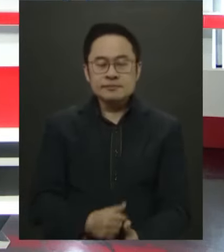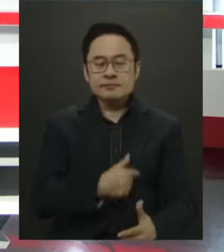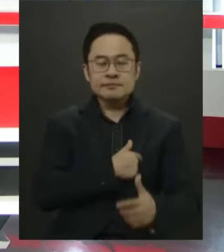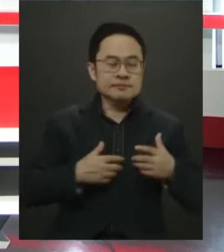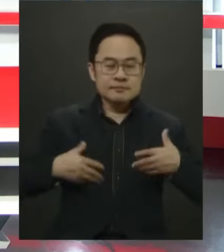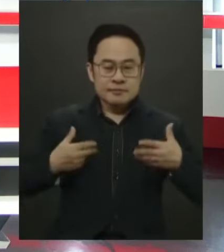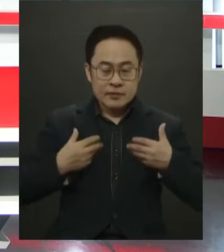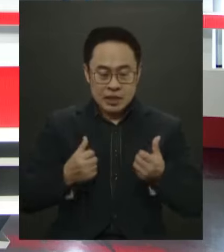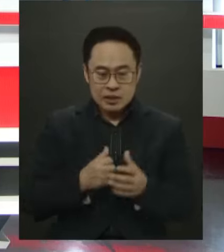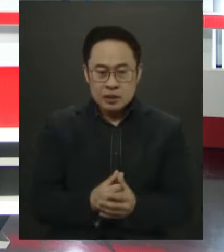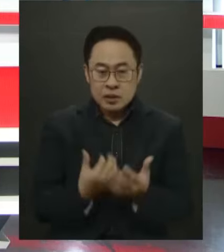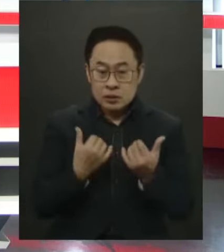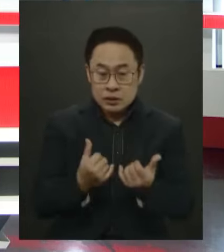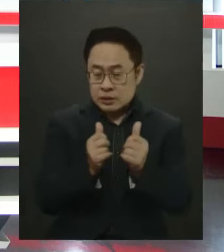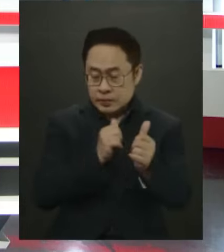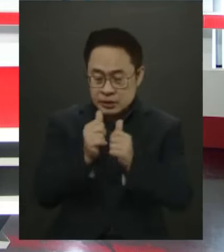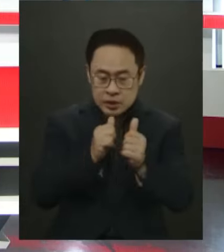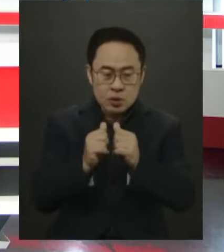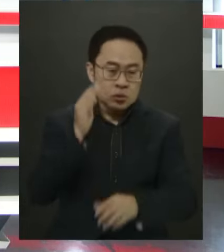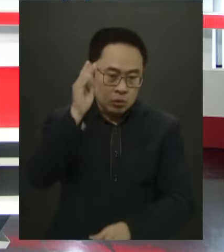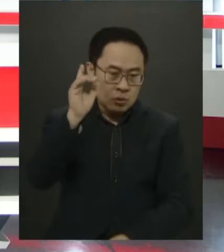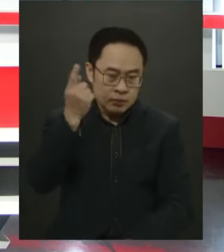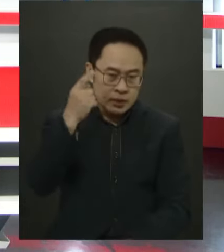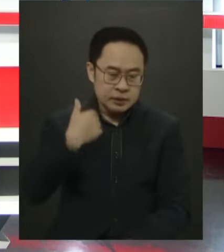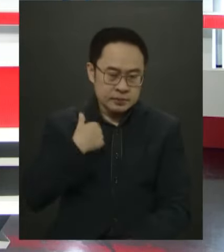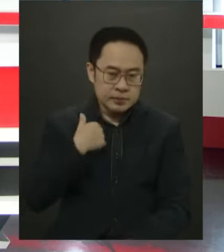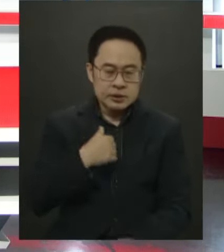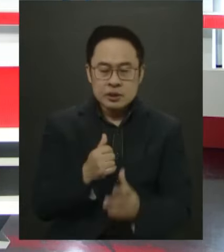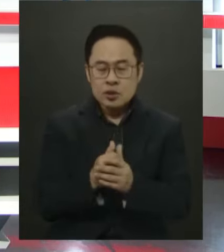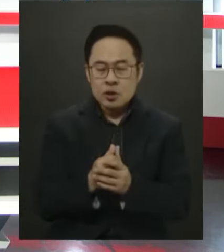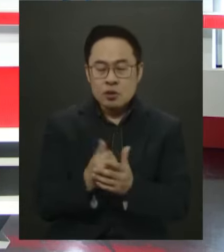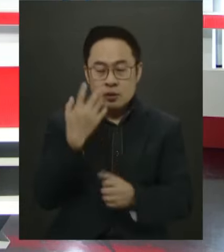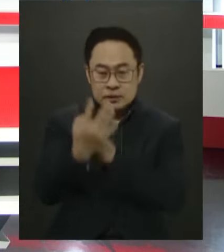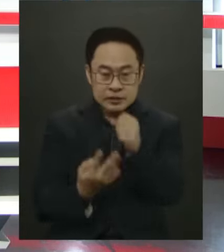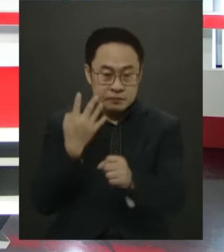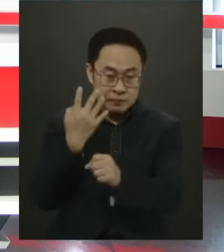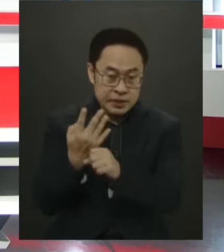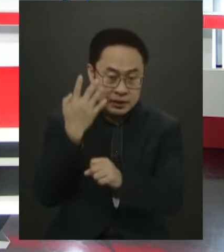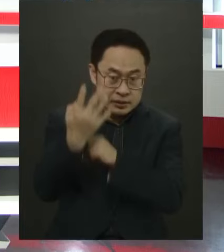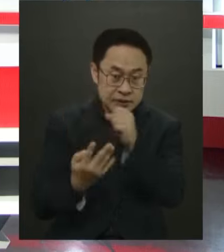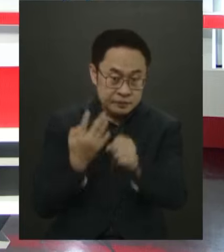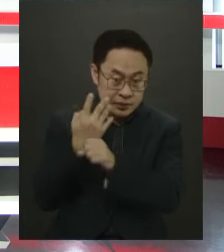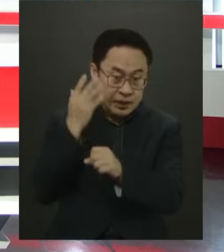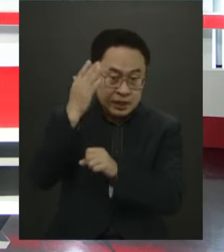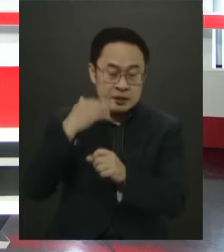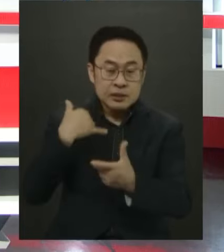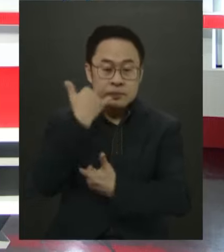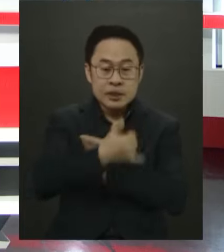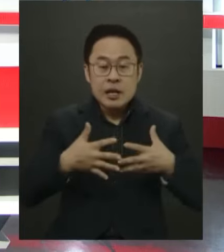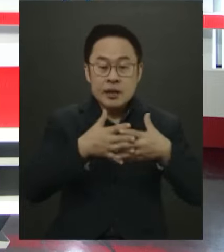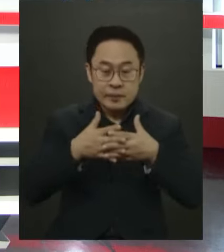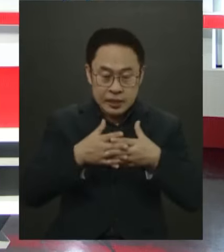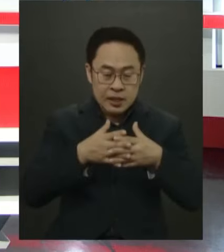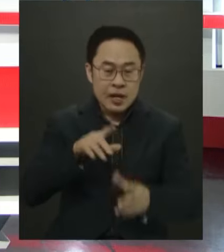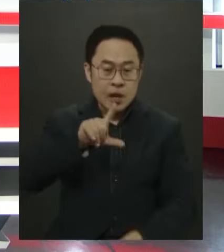คะตอนนี้ยังมีทัวร์นาเมนต์ให้ได้ติดตามกันอีกหลายรายการนะคะจนกว่าจะไปถึงการแข่งขันอีก4ปีข้างหน้าที่ลอสแองเจลิสนะคะแล้วก็ย้ำ